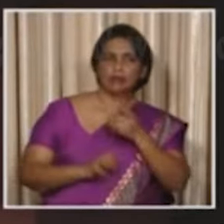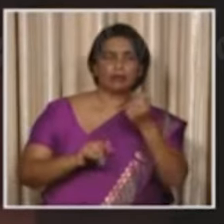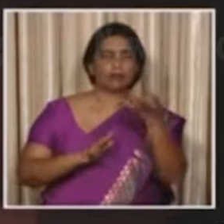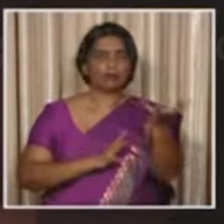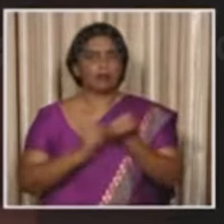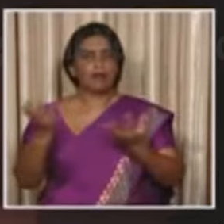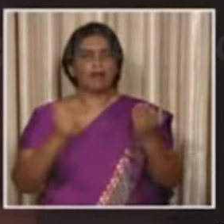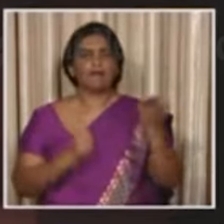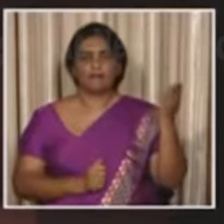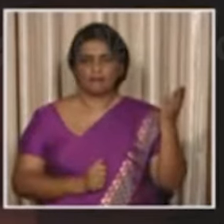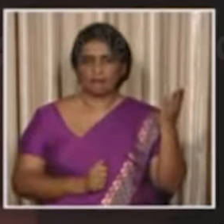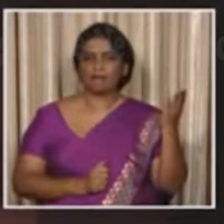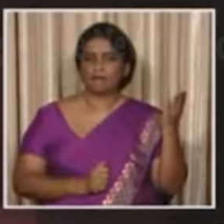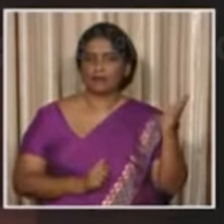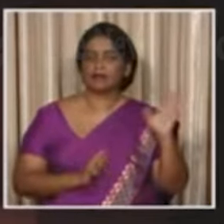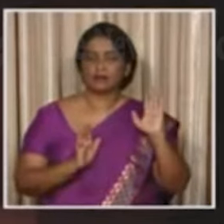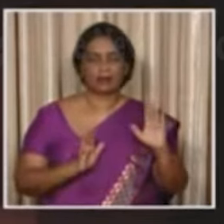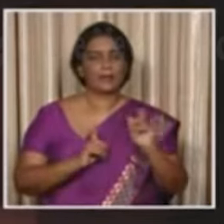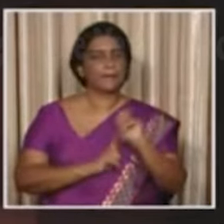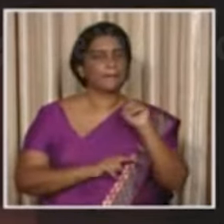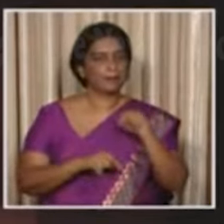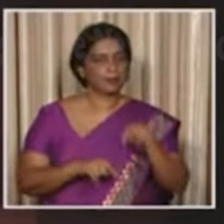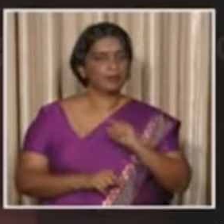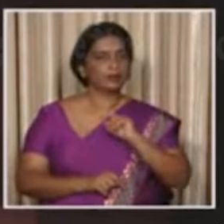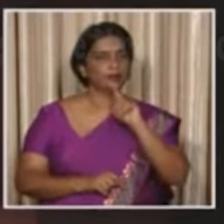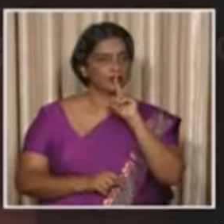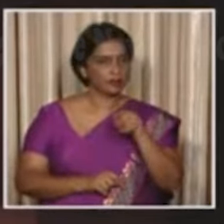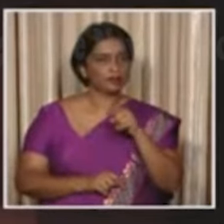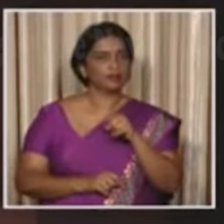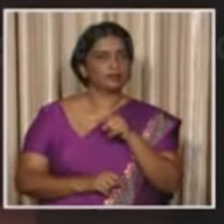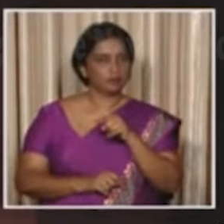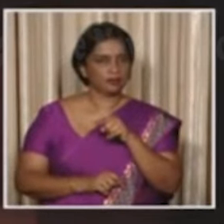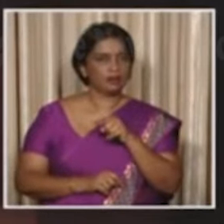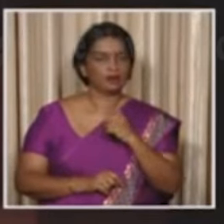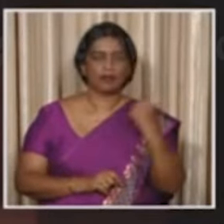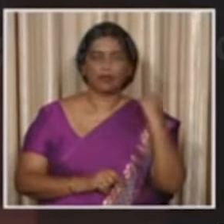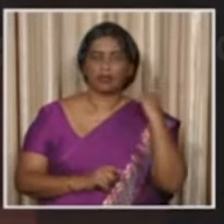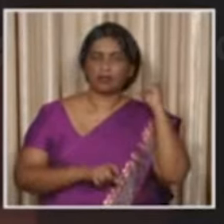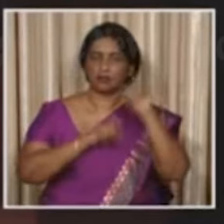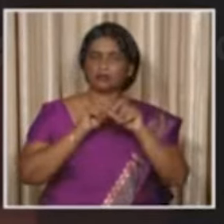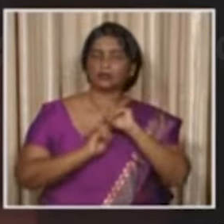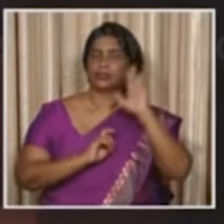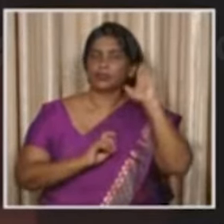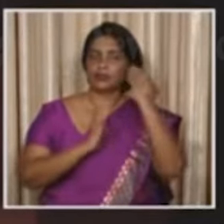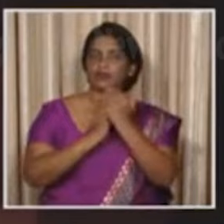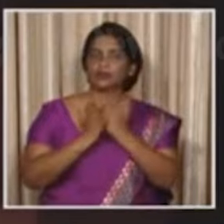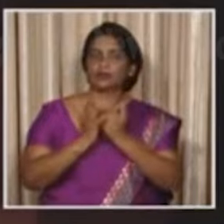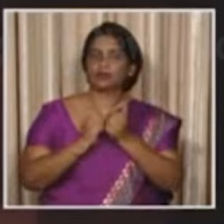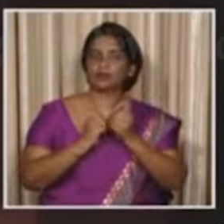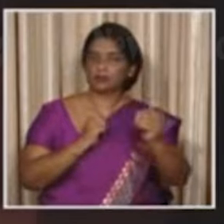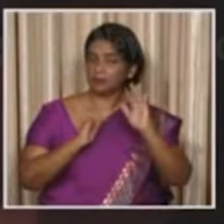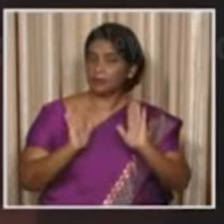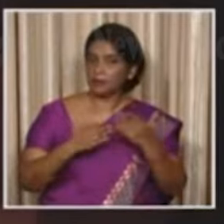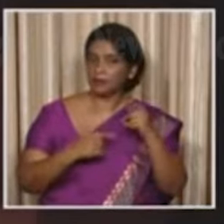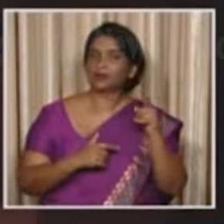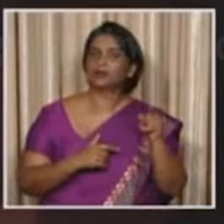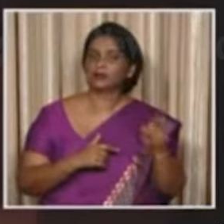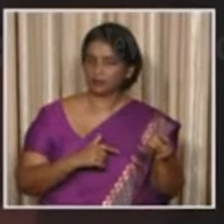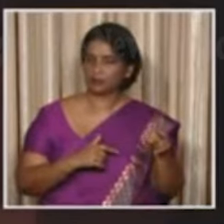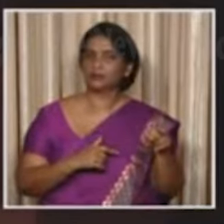ඉල්ලනවා. හැබැයි අපි මේ පාර්ලිමේන්තුවේ මතු කරලා මම හිතන්නේ ආරක්ෂකංශ වලින් විශේෂ වැඩසටහනක් ක්‍රියාත්මක කරන් පස්සේ